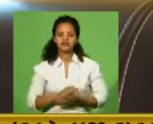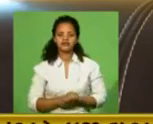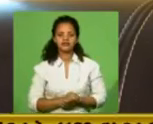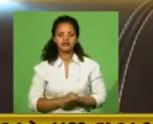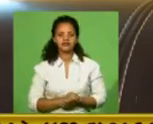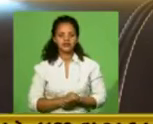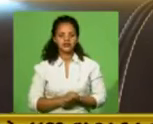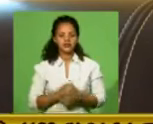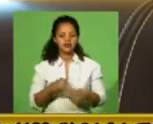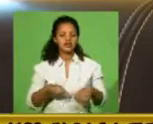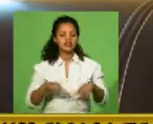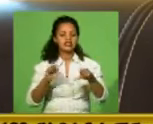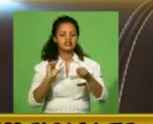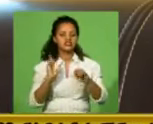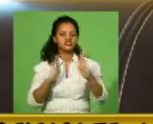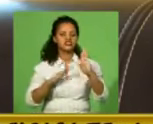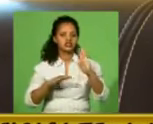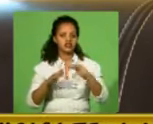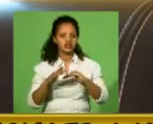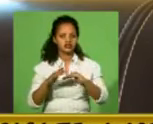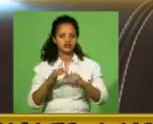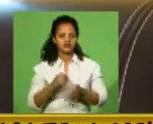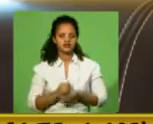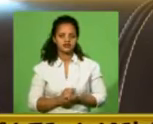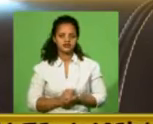አኮሞዴት አድርጎ መቀጠል ይቸግራል የሚሉ ነገሮች